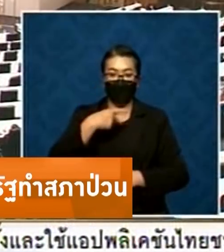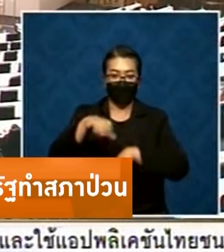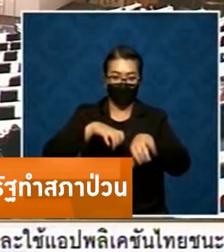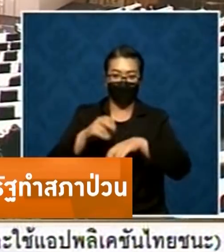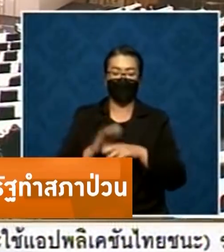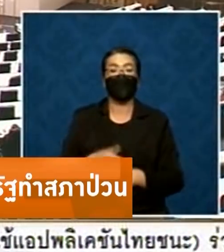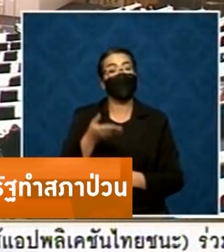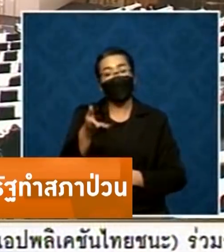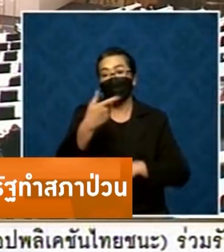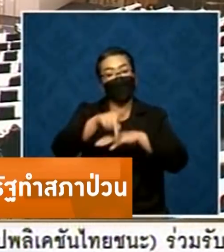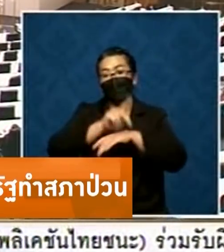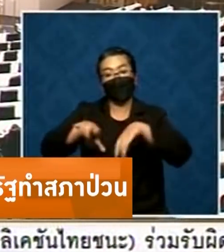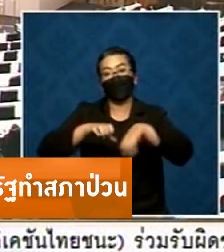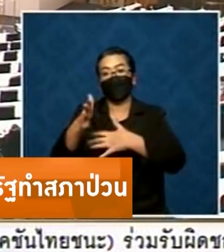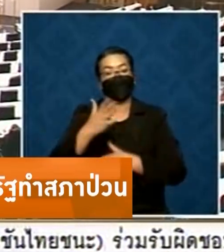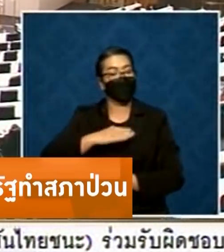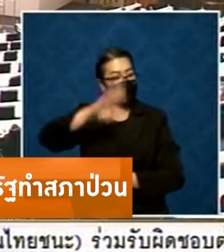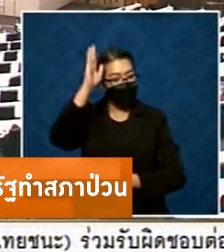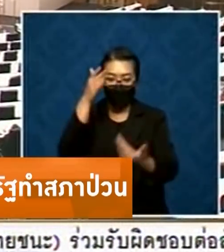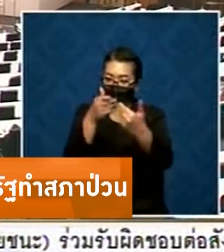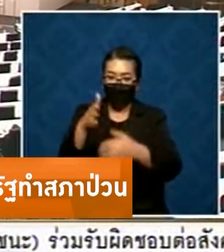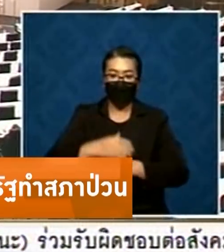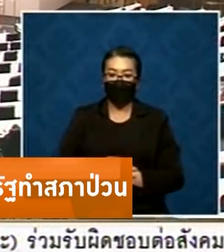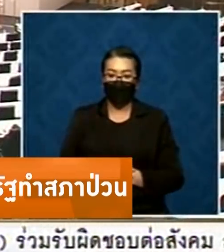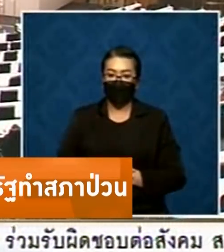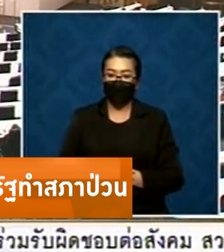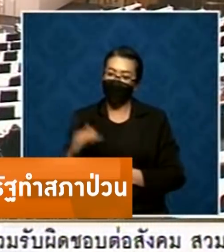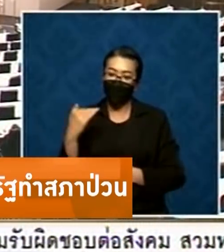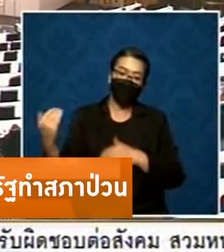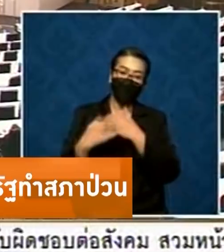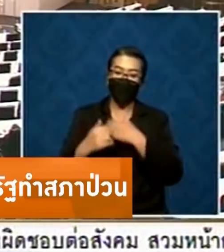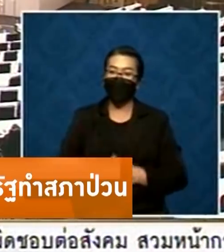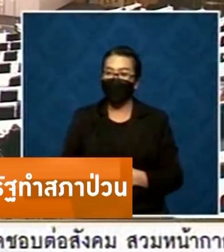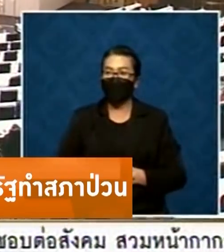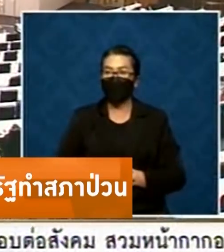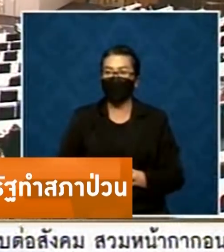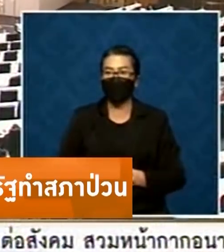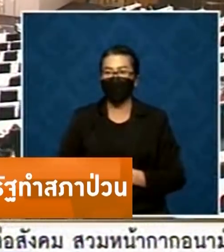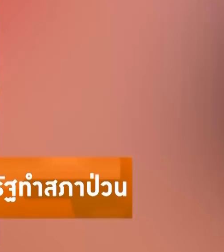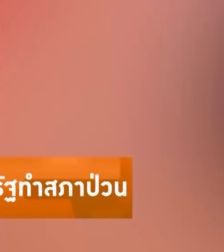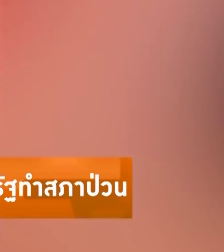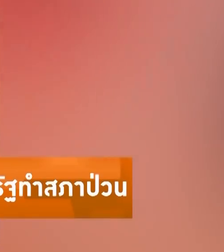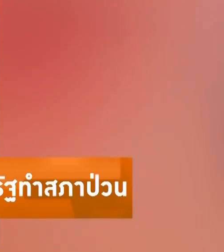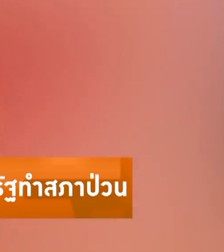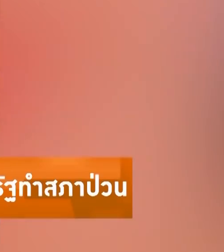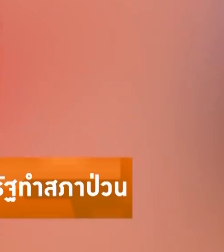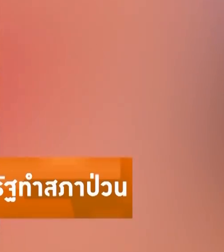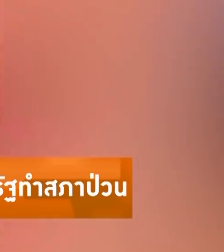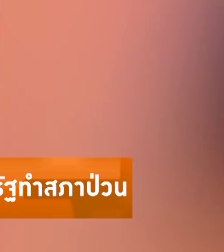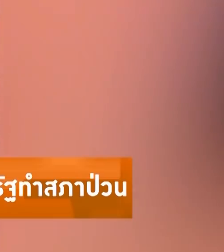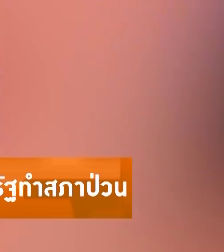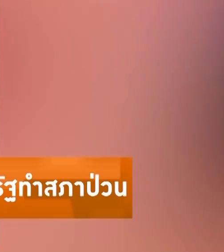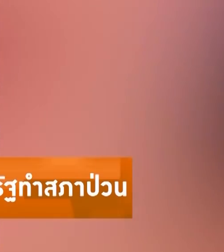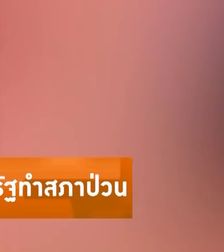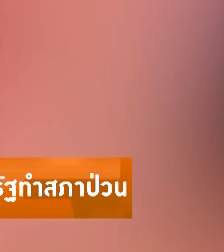รัฐบาลขัดประชุมนะครับคนก็จะโจมตีว่ารัฐบาลสันหลังยาวรัฐบาลขี้เกียจนะครับวงการบันเทิงคุณอ๋อมสกาวใจเองเป็นตัวอย่าง